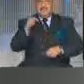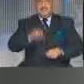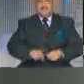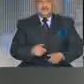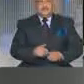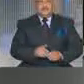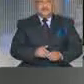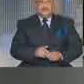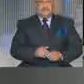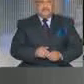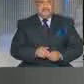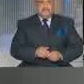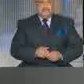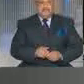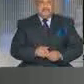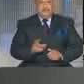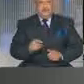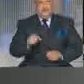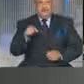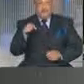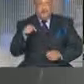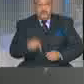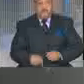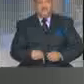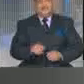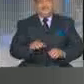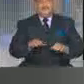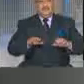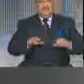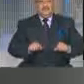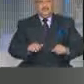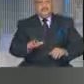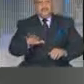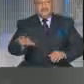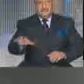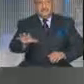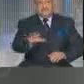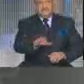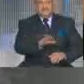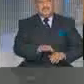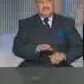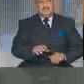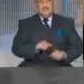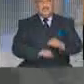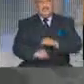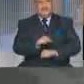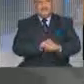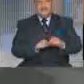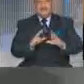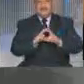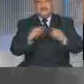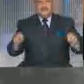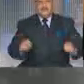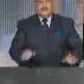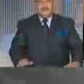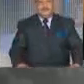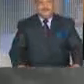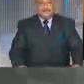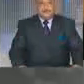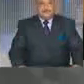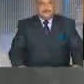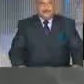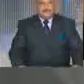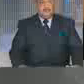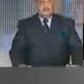وقضايا بيئية أخرى طرحت على هامش منتدى البيئة في مدينة صفاقس. مناطق صناعية غير مهيئة، كميات كبيرة من